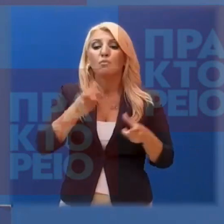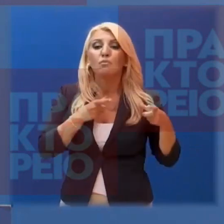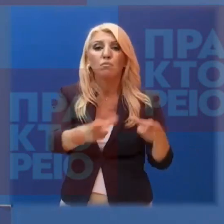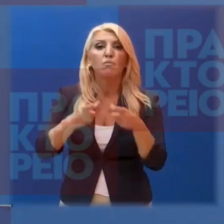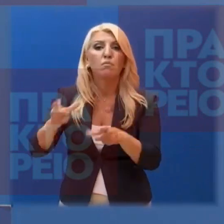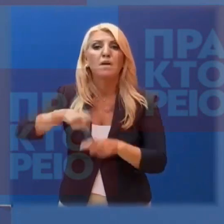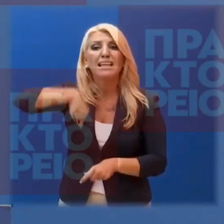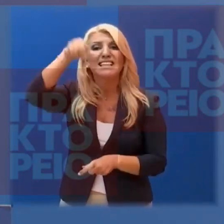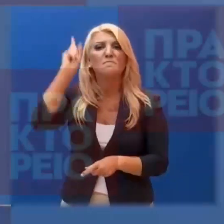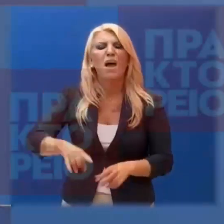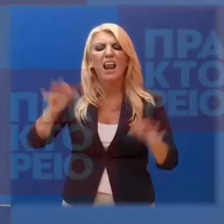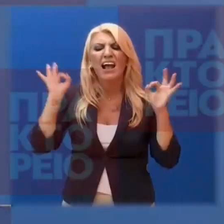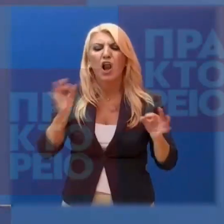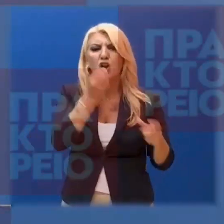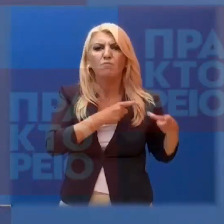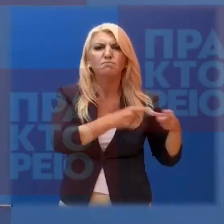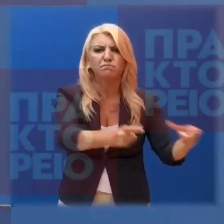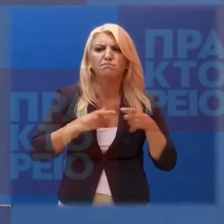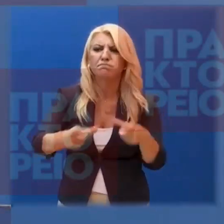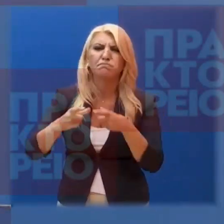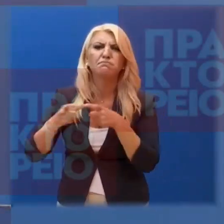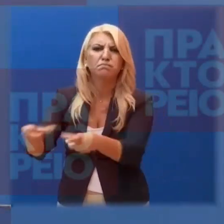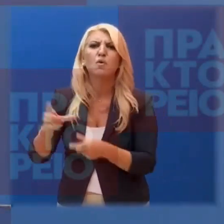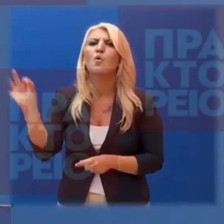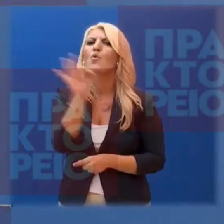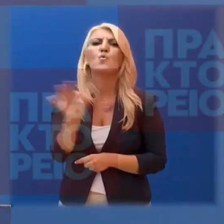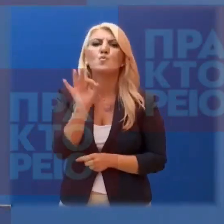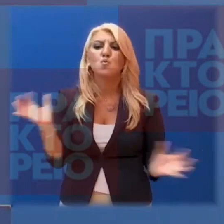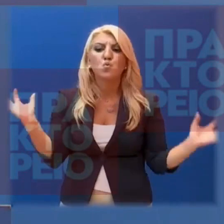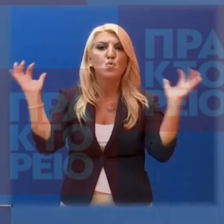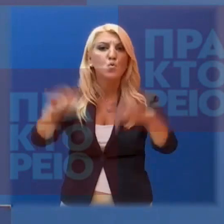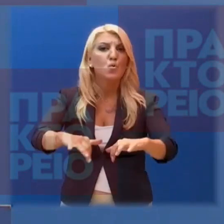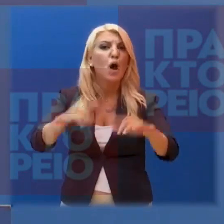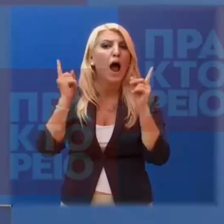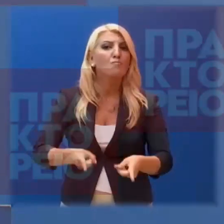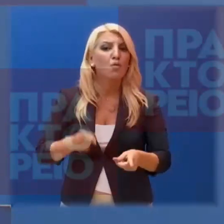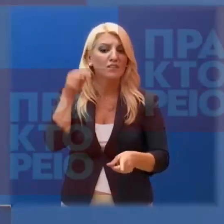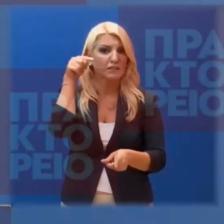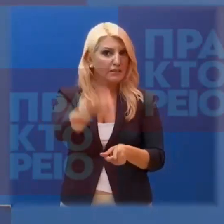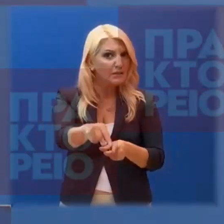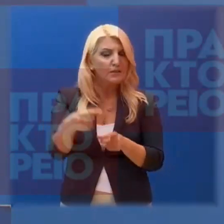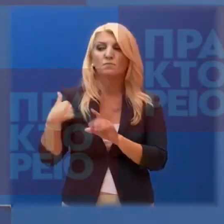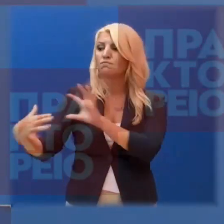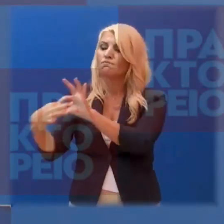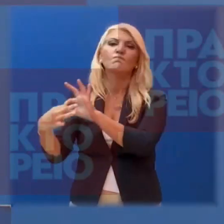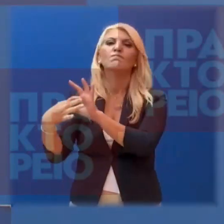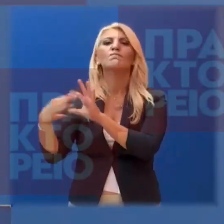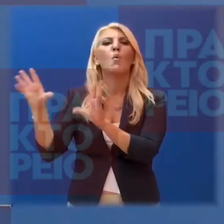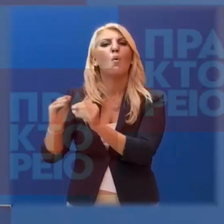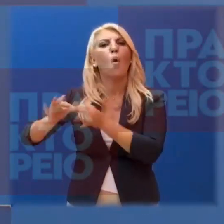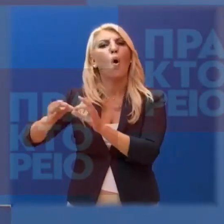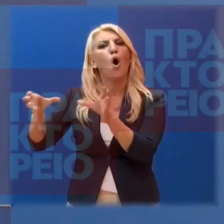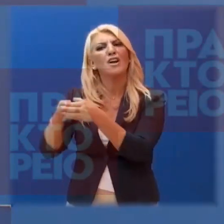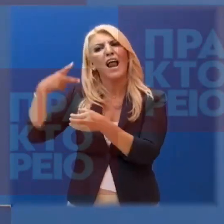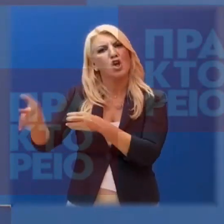στα σημεία που έχουν συγκεντρωθεί προσωρινά οι πρόσφυγες και μετανάστες σε συνεργασία με τις ανθρωπιστικές οργανώσεις. Αναφορικά με την